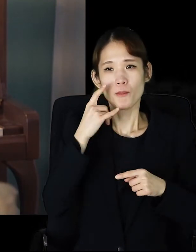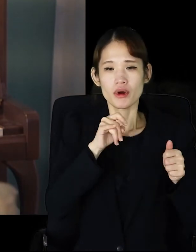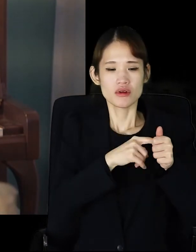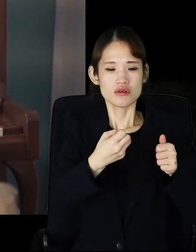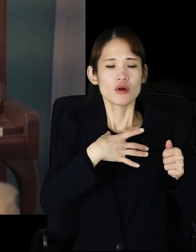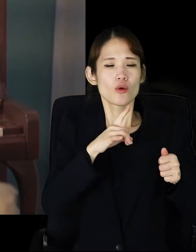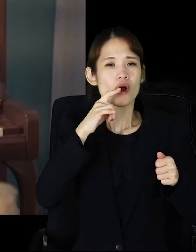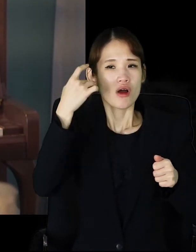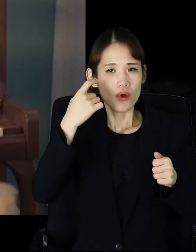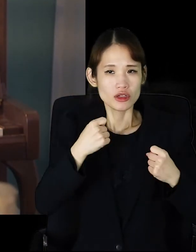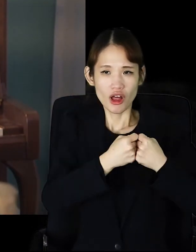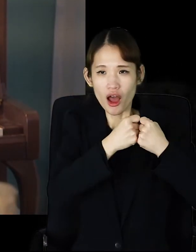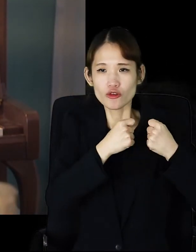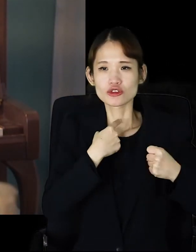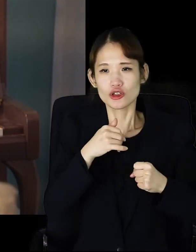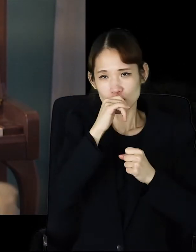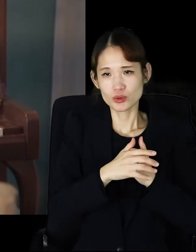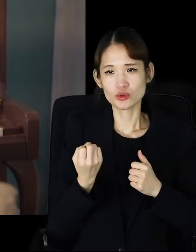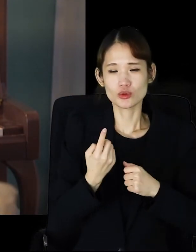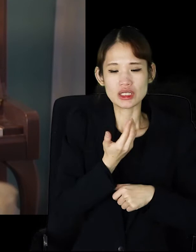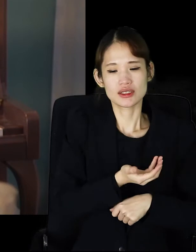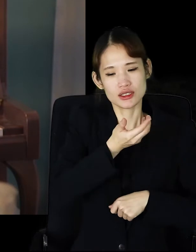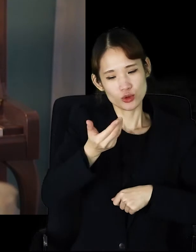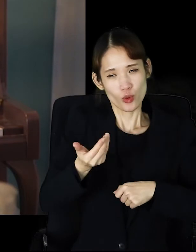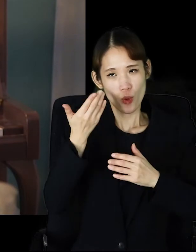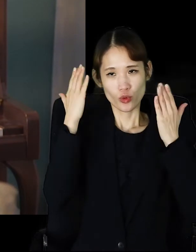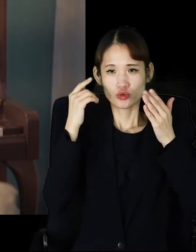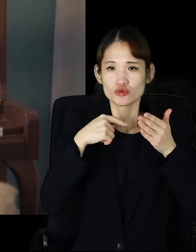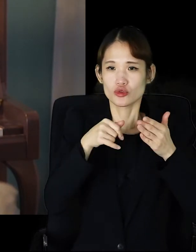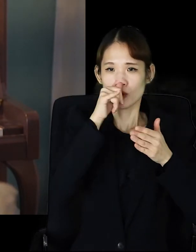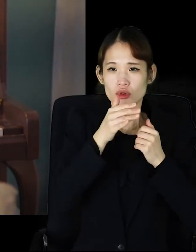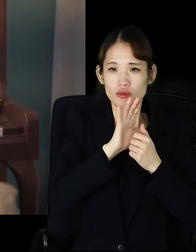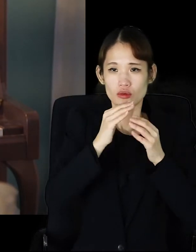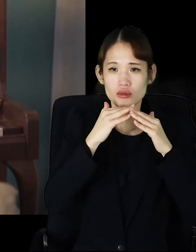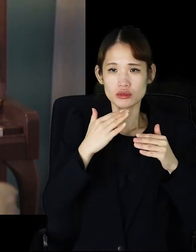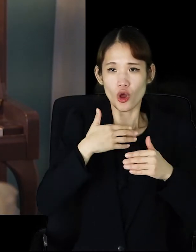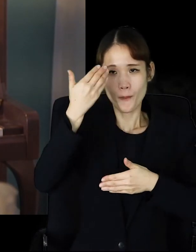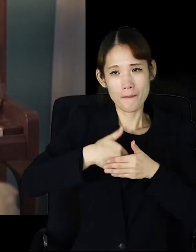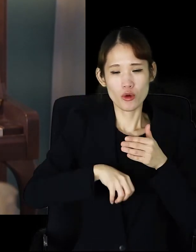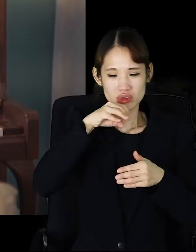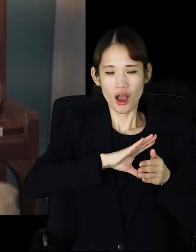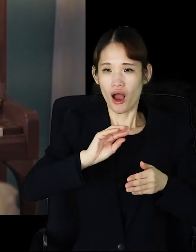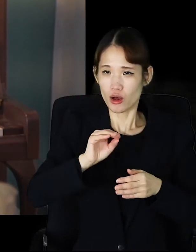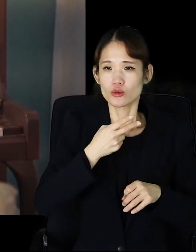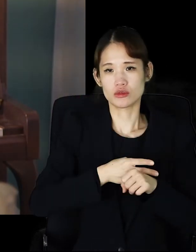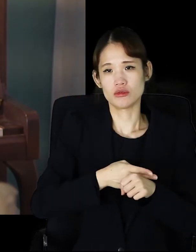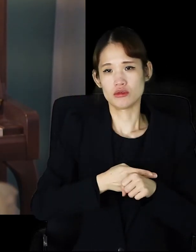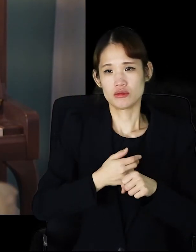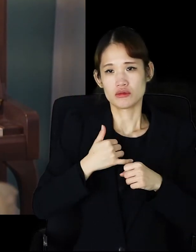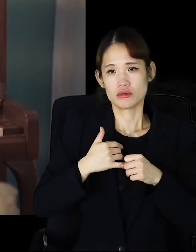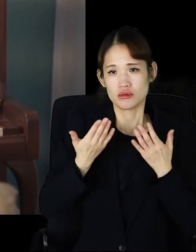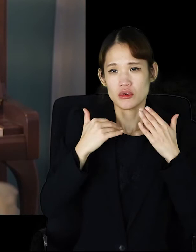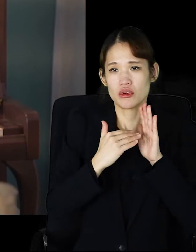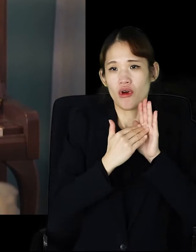했냐. 오. 우리 다 나가 싸우기도 하고 네. 그리고 한 번은 또 이동 수업이 있었는데 어린이집에서 저를 빼놓고 간 거예요, 쌤이. 제가 그때